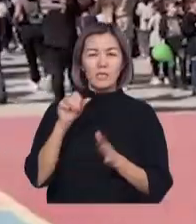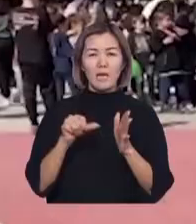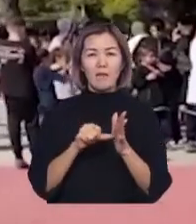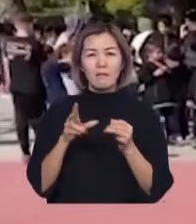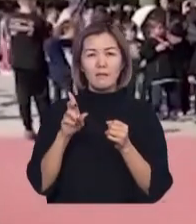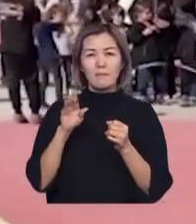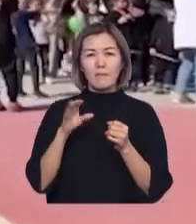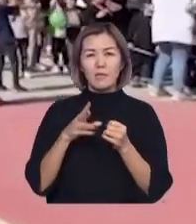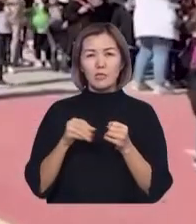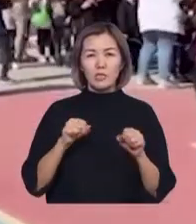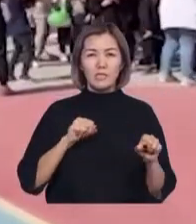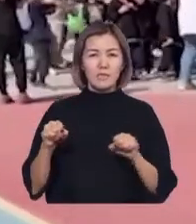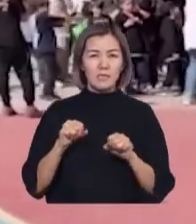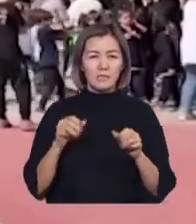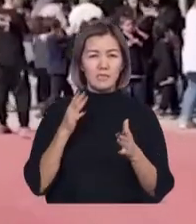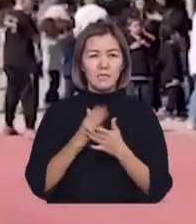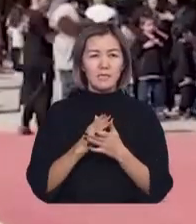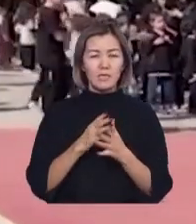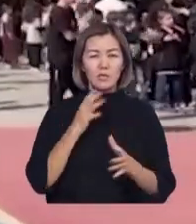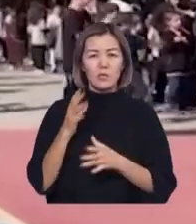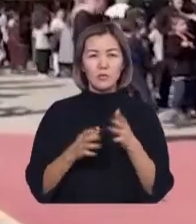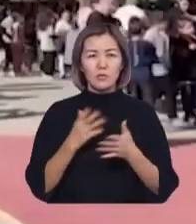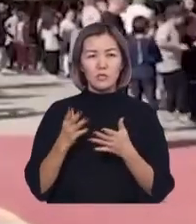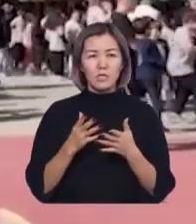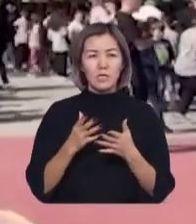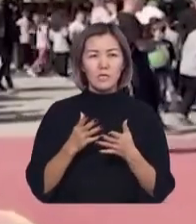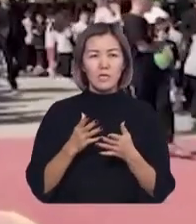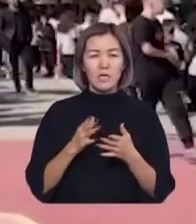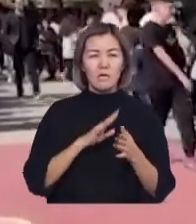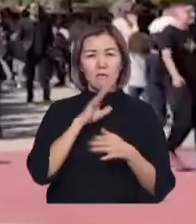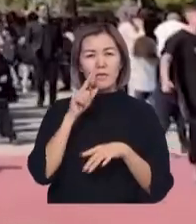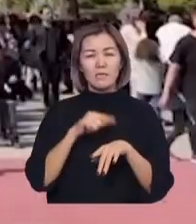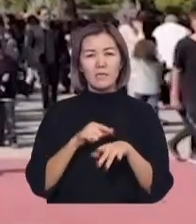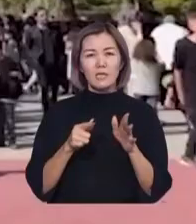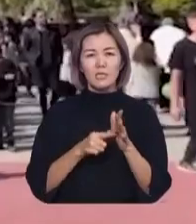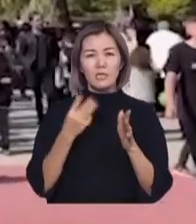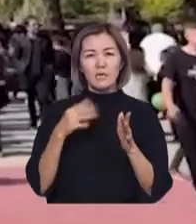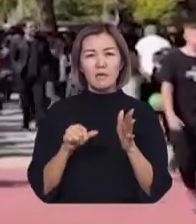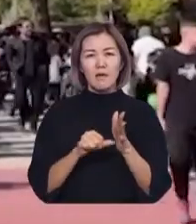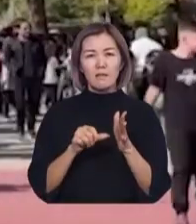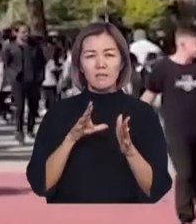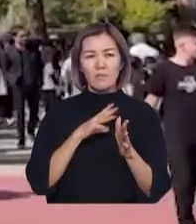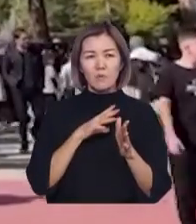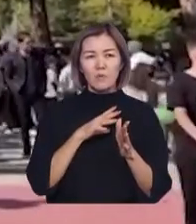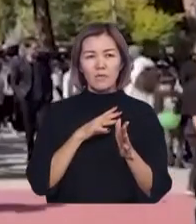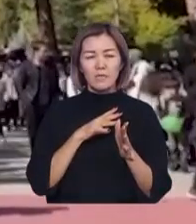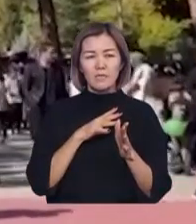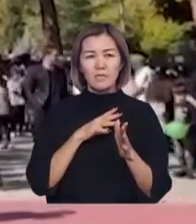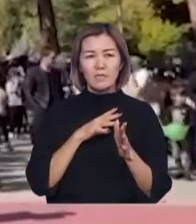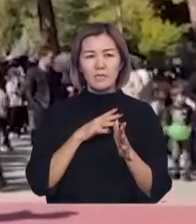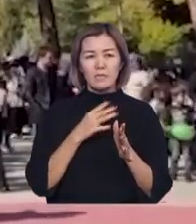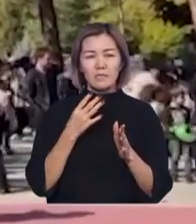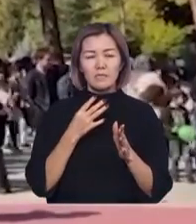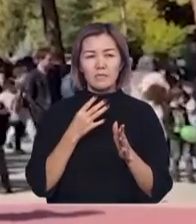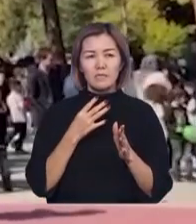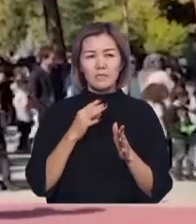жер сілкінісін тіркеді. Жер сілкінісі дүниежүзілік үйлестірілген уақытпен таңғы 7:46-да Малатия қаласынан шығысқа қарай 44